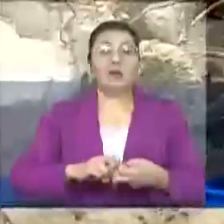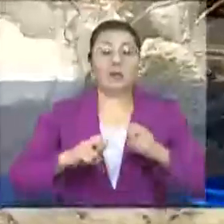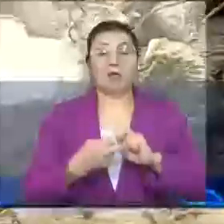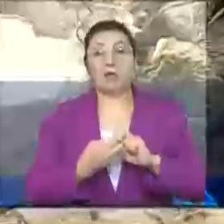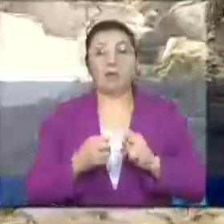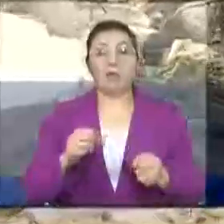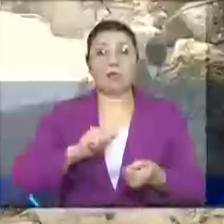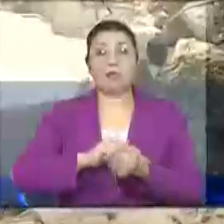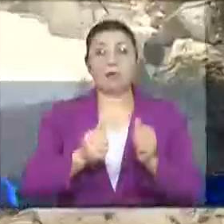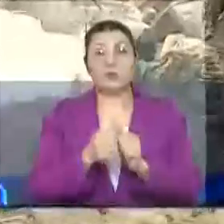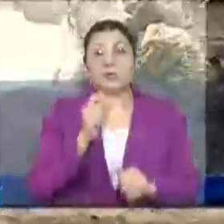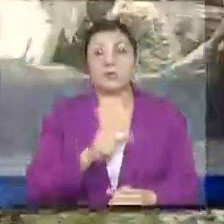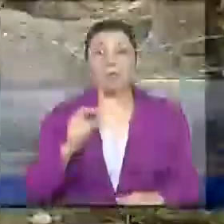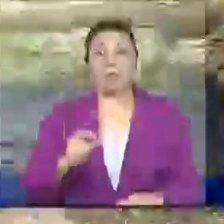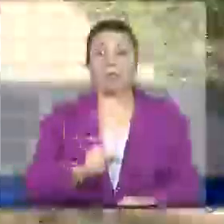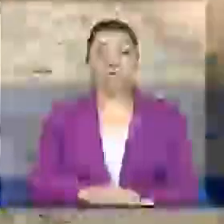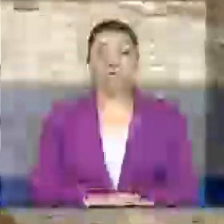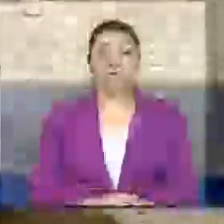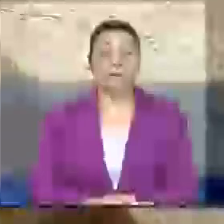қалған адамдарды осы қызметтік итпен